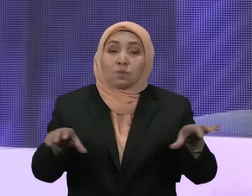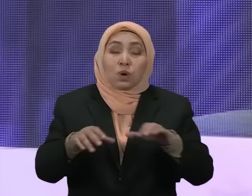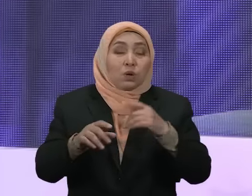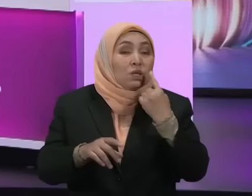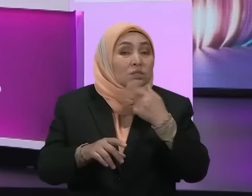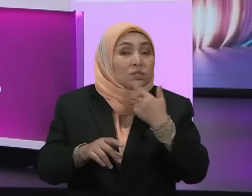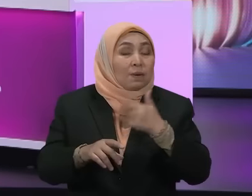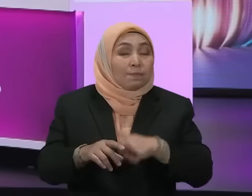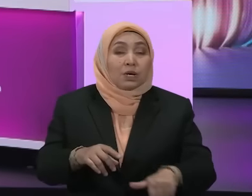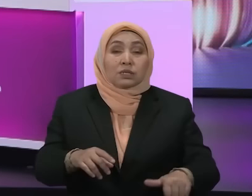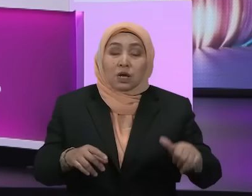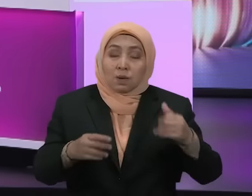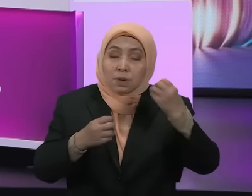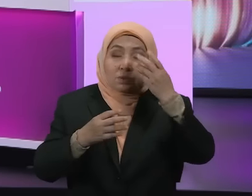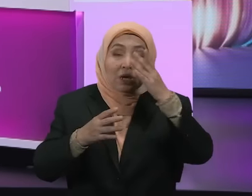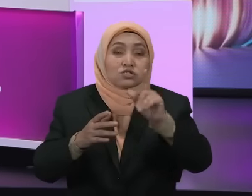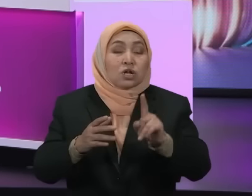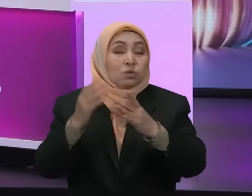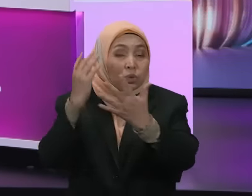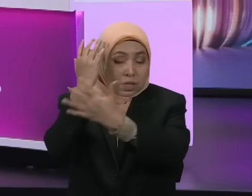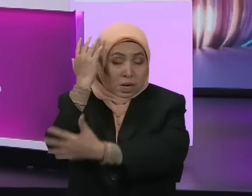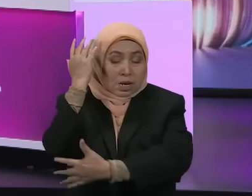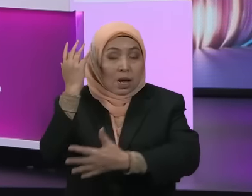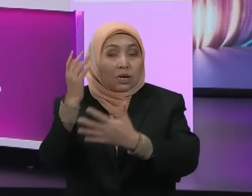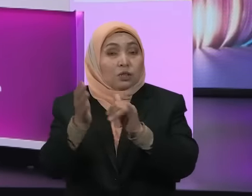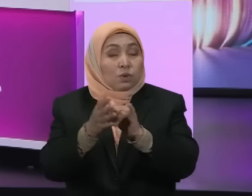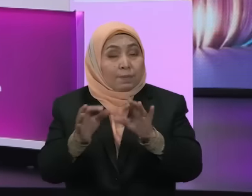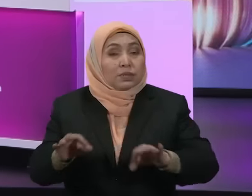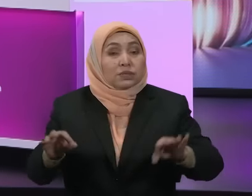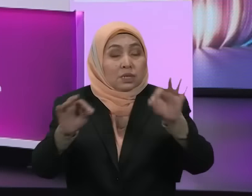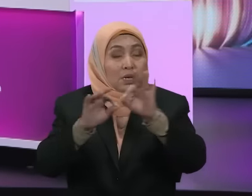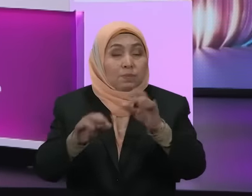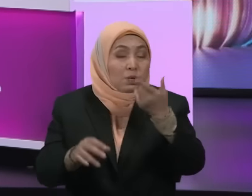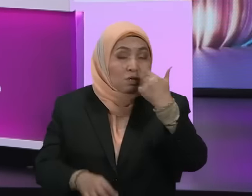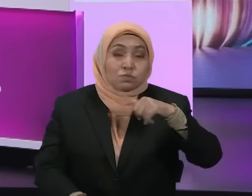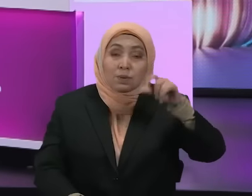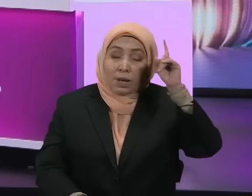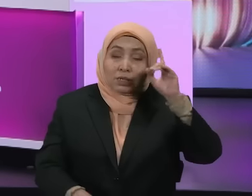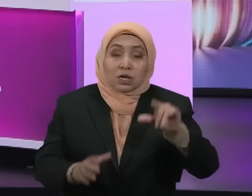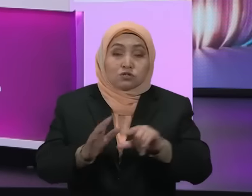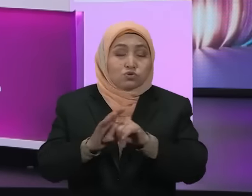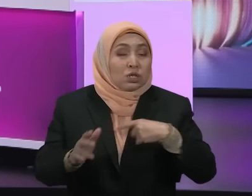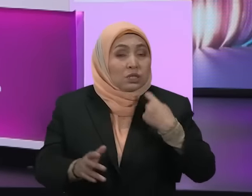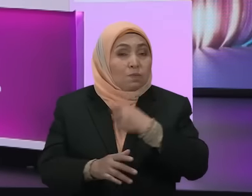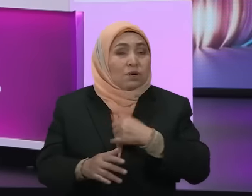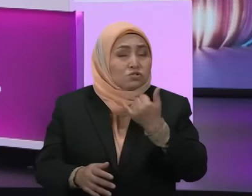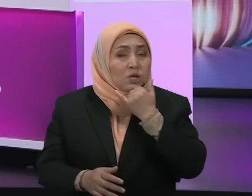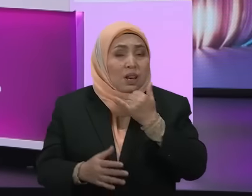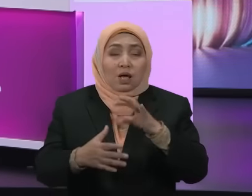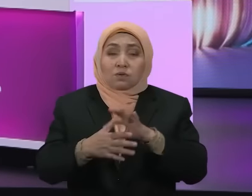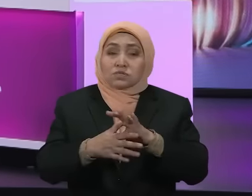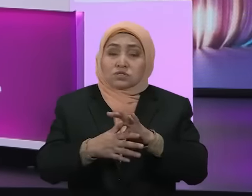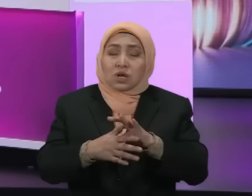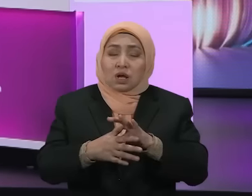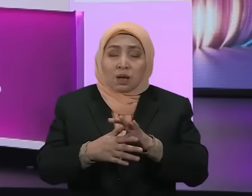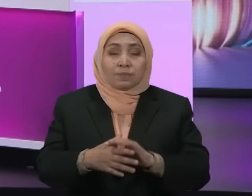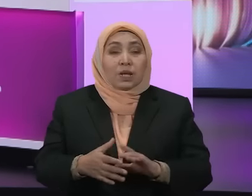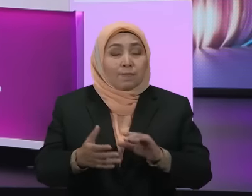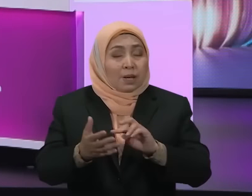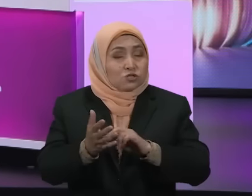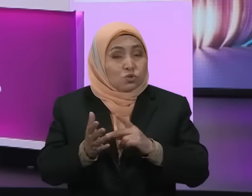siapa? Diumumkan oleh sebuah negara. Itu penting, Ustaz, ya. Pasal memahami surah At-Taubah ini kalau salah konteks